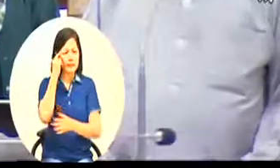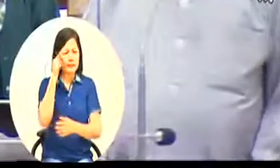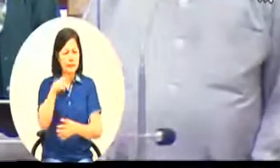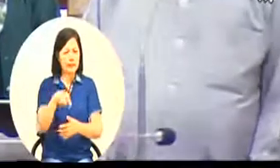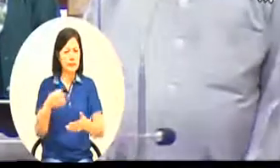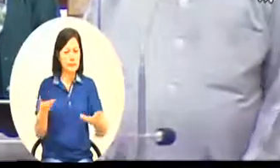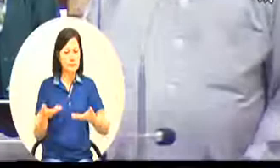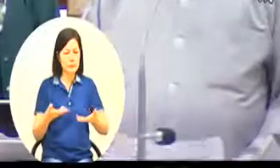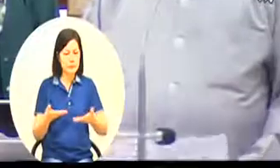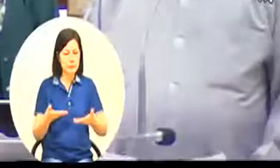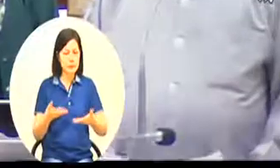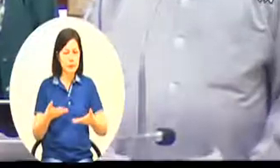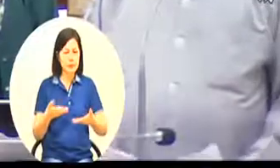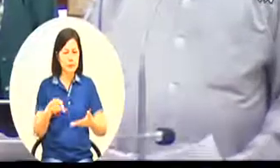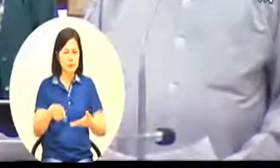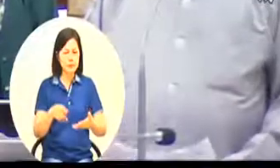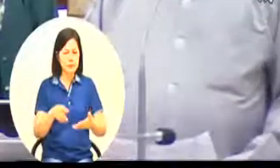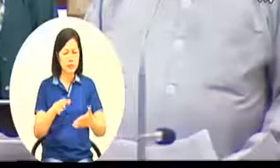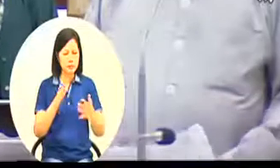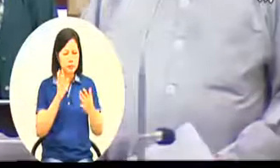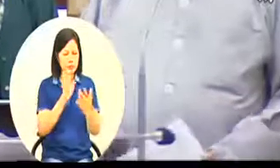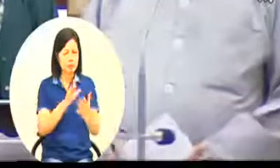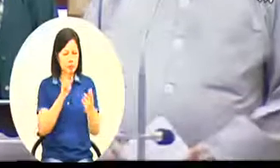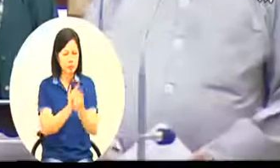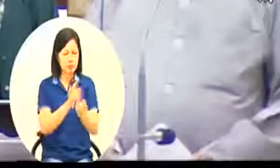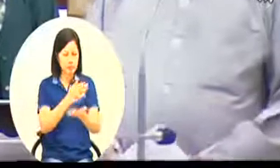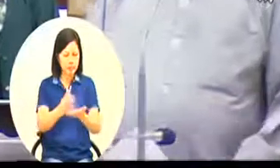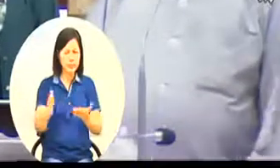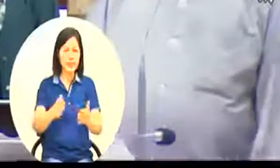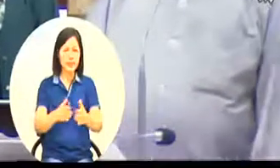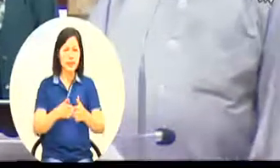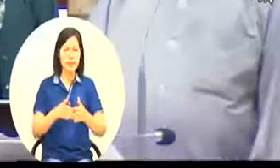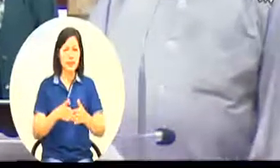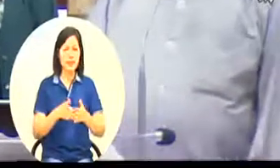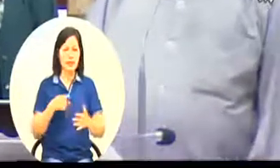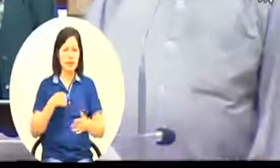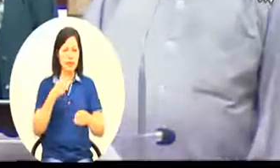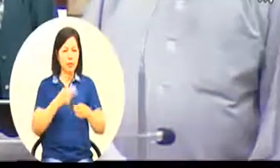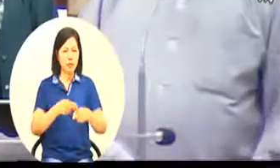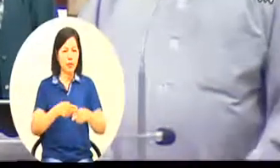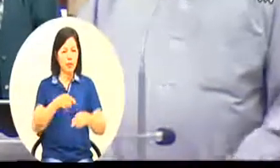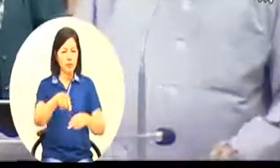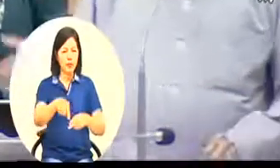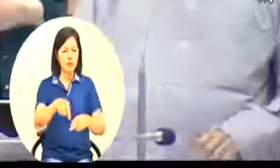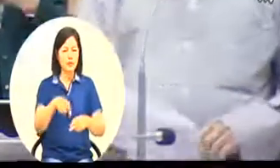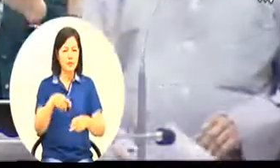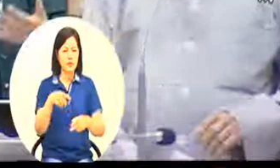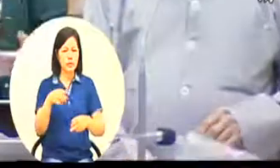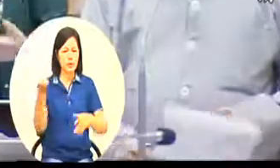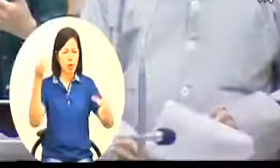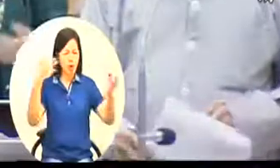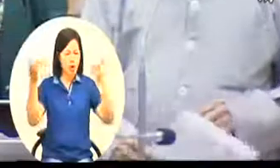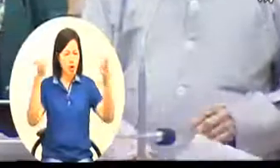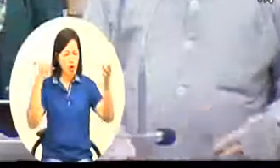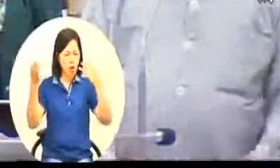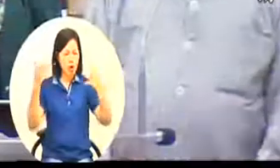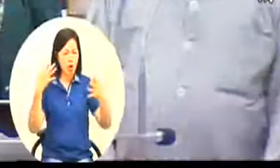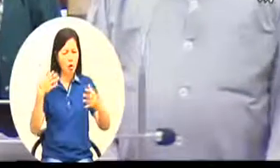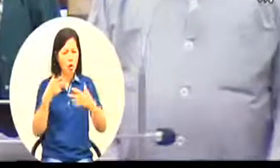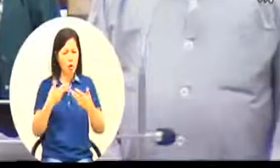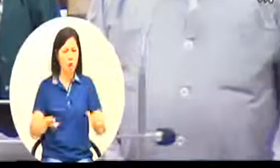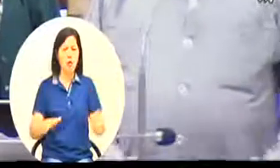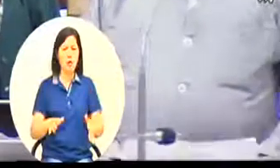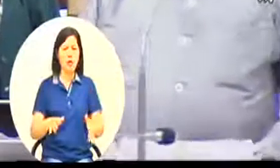题一定爱去面对，爱去解决，啊，我相信这款的足侪声音。哦、我相